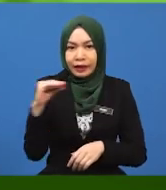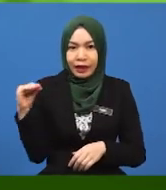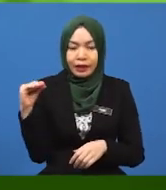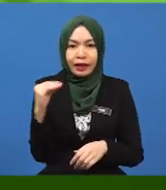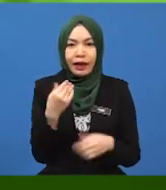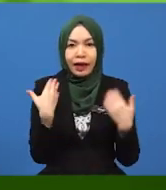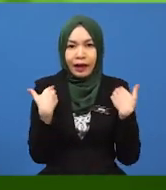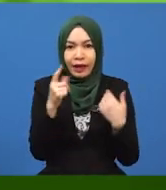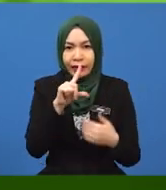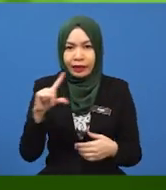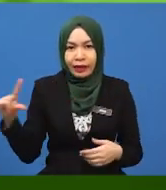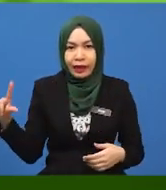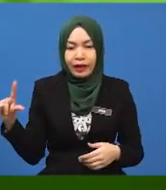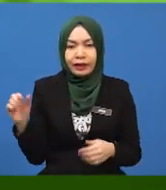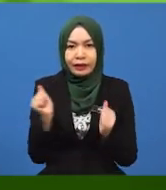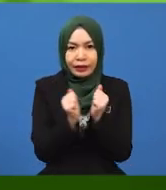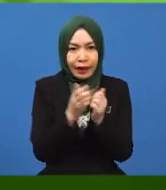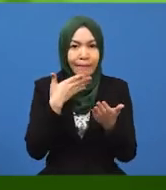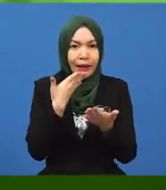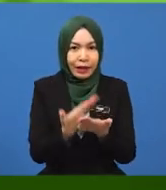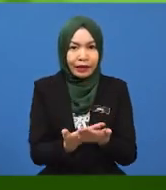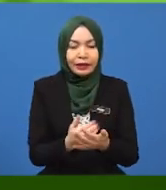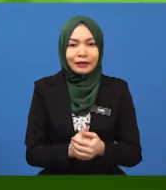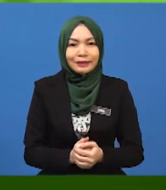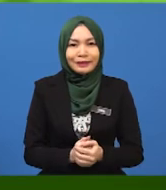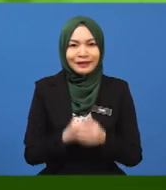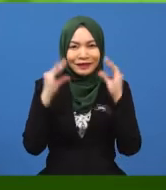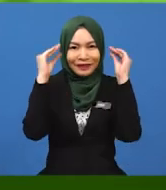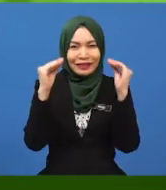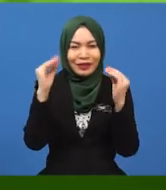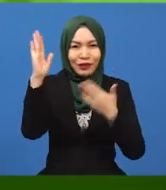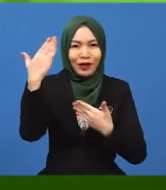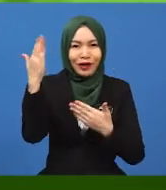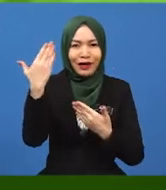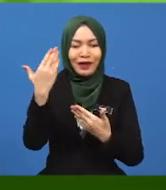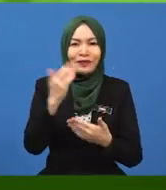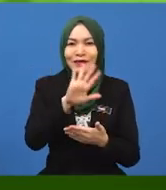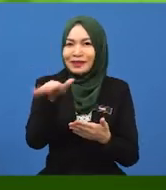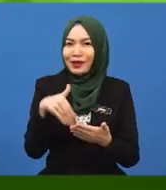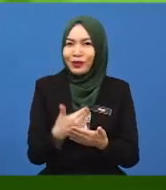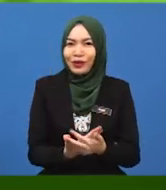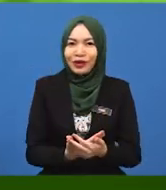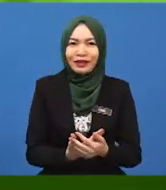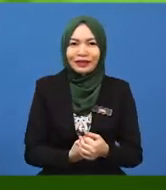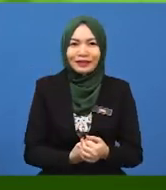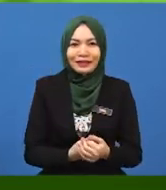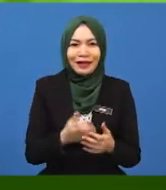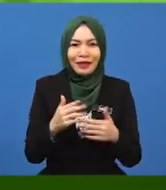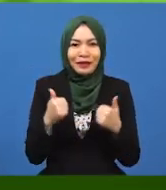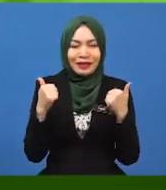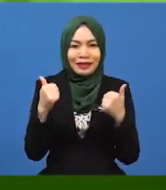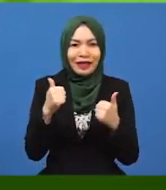ialah dan adalah dengan baik. Cikgu juga berharap